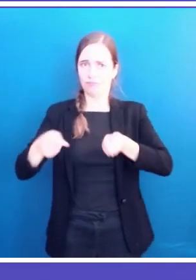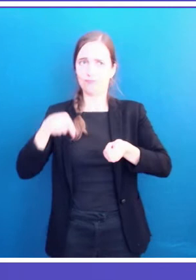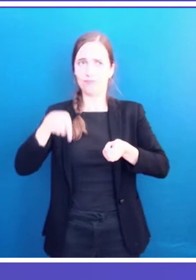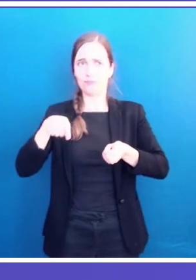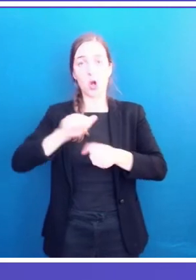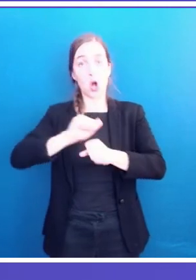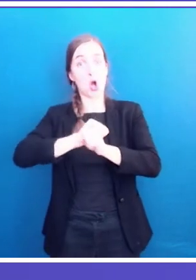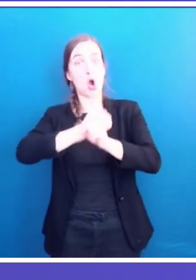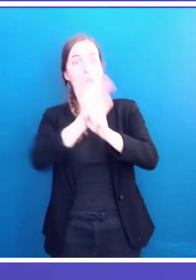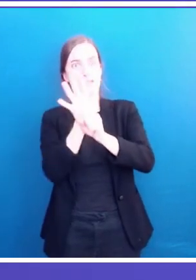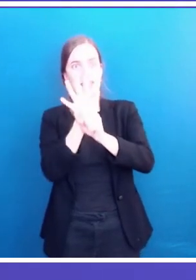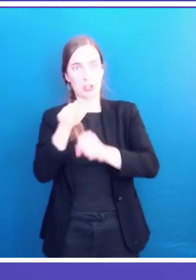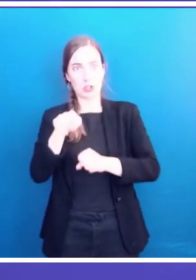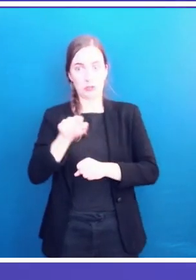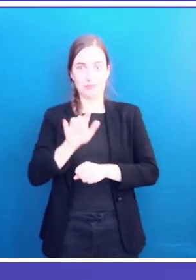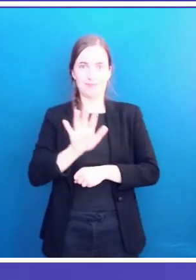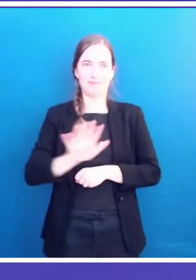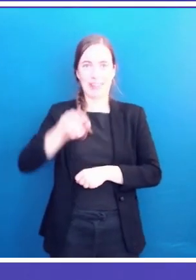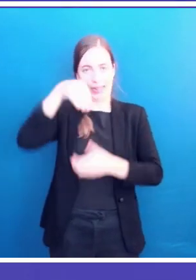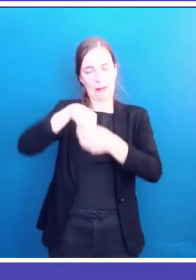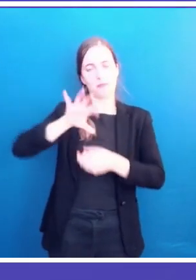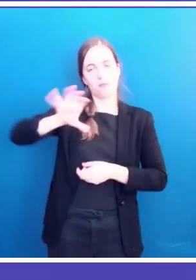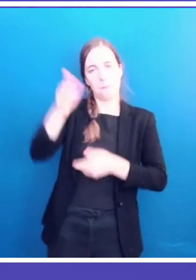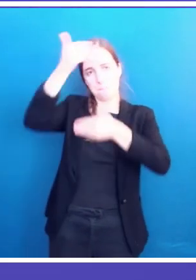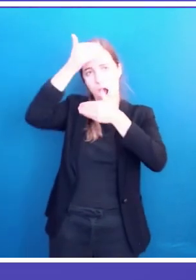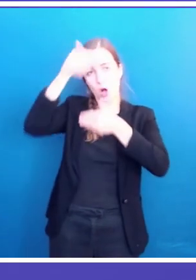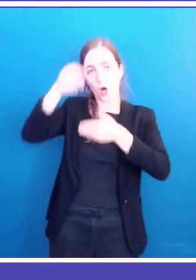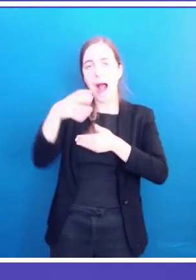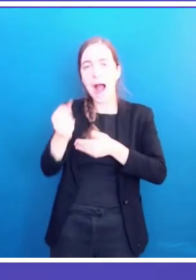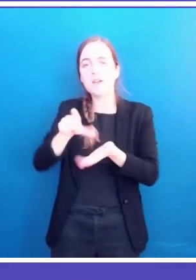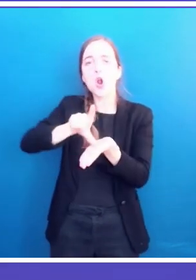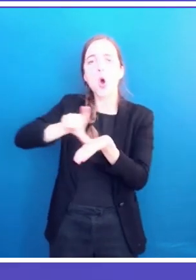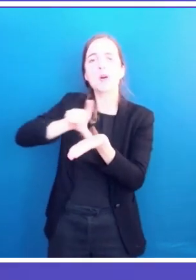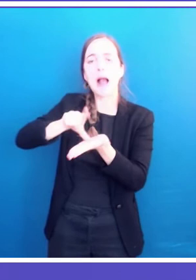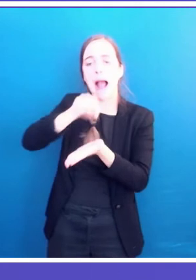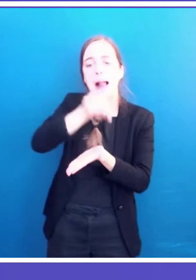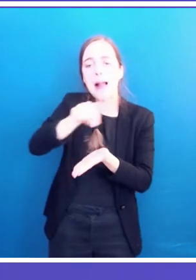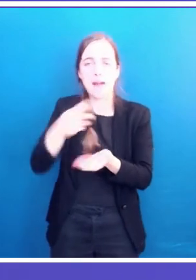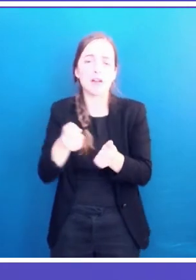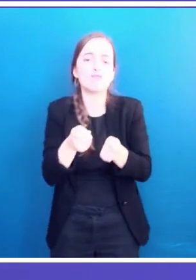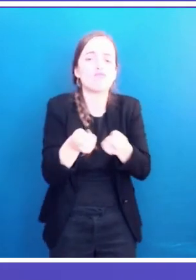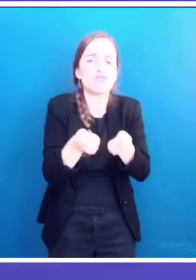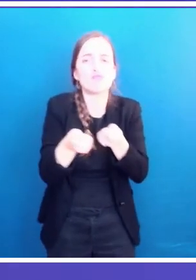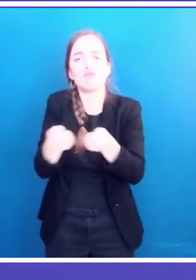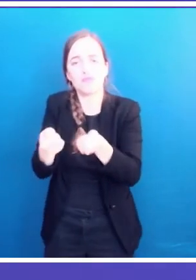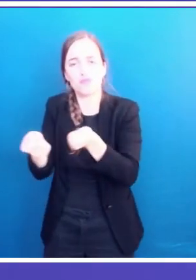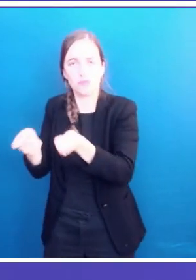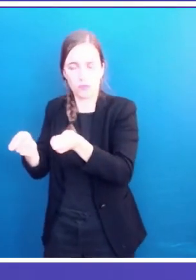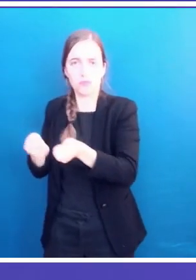الجائحة، وذلك لأسباب شتى، نظرا إلى أن هذا